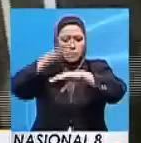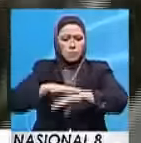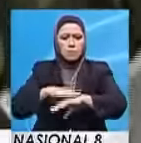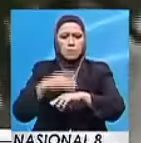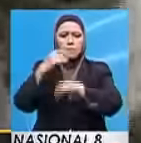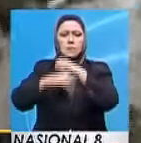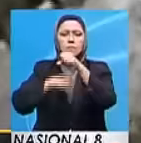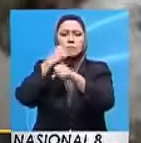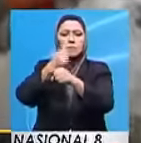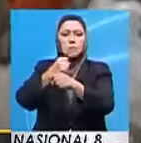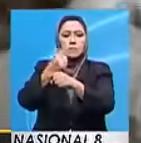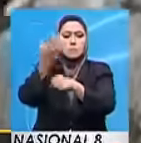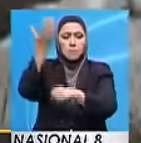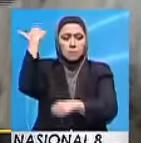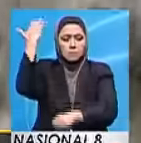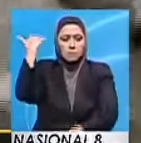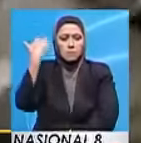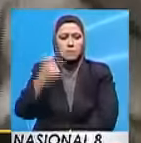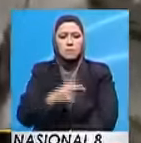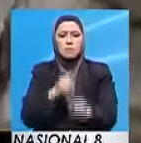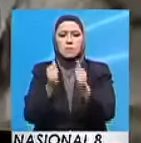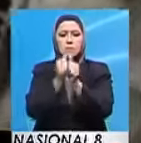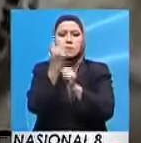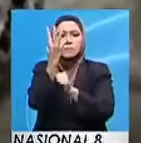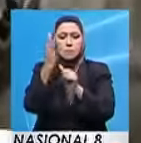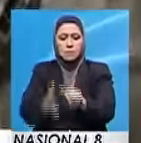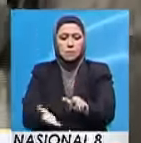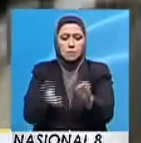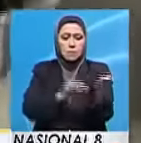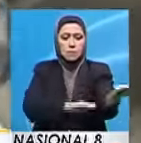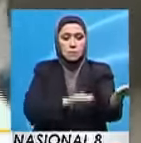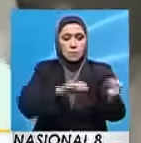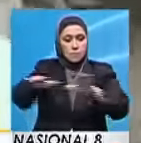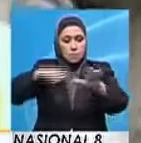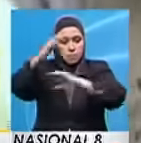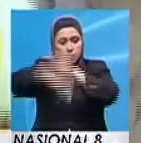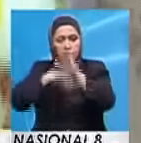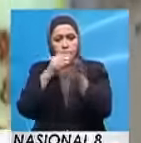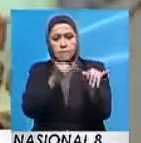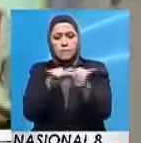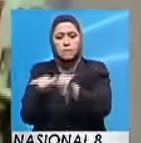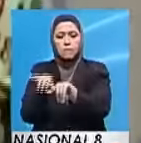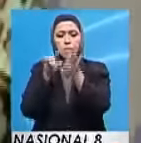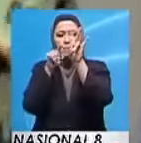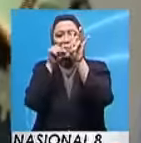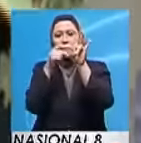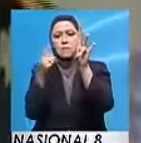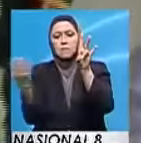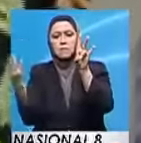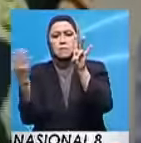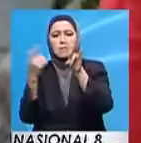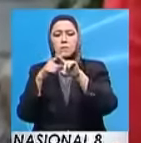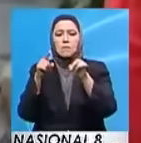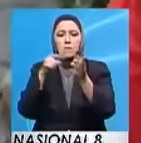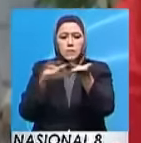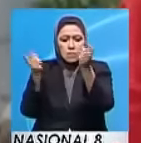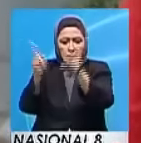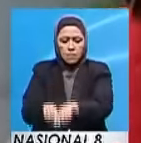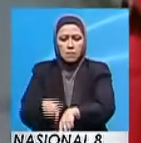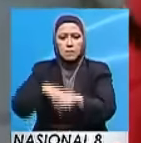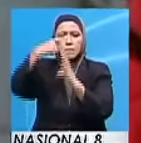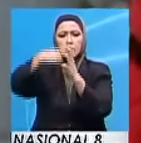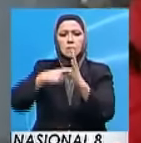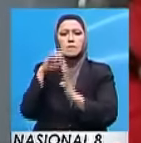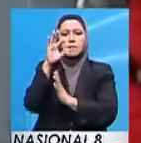2013 lalu yang menyebabkan EMP orang maut gempa bumi berukuran 7.6 magnitude pula berlaku pada